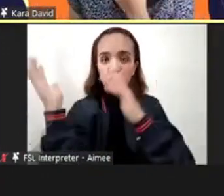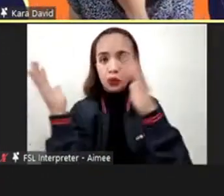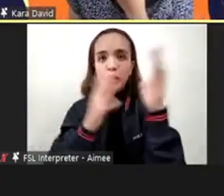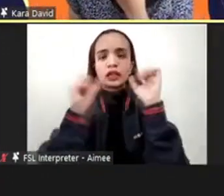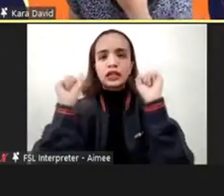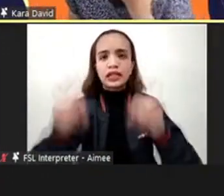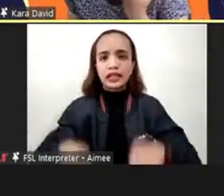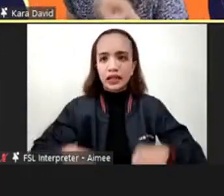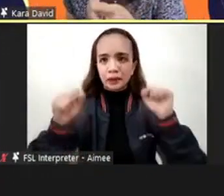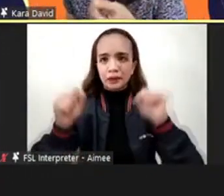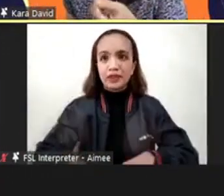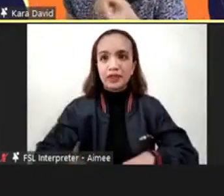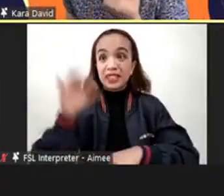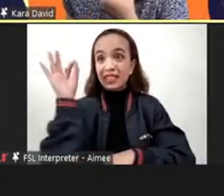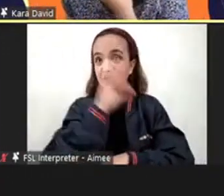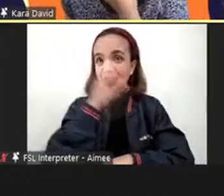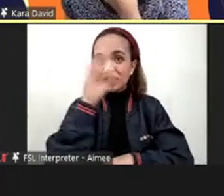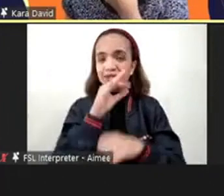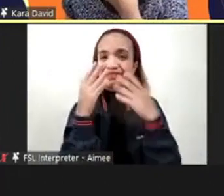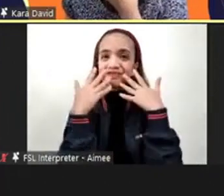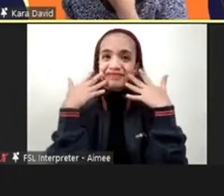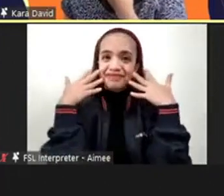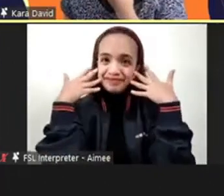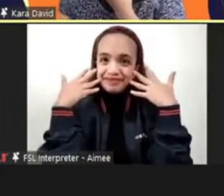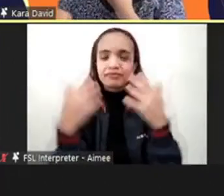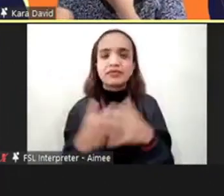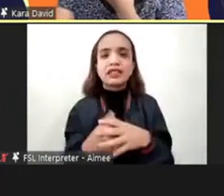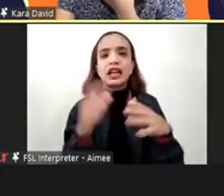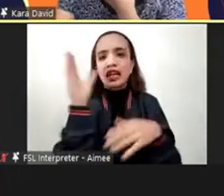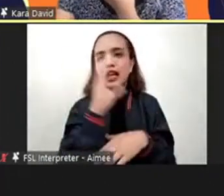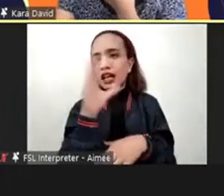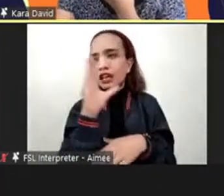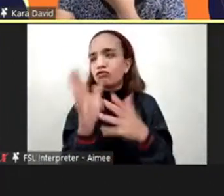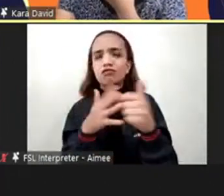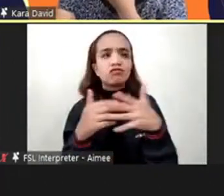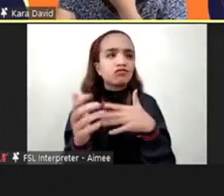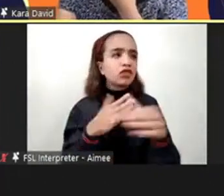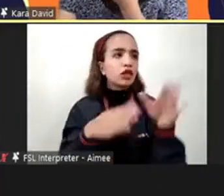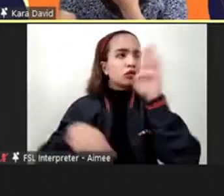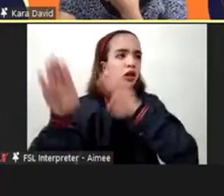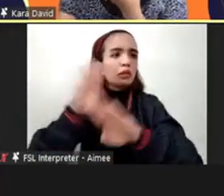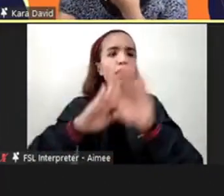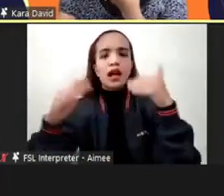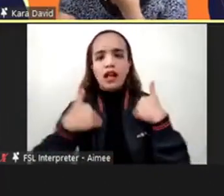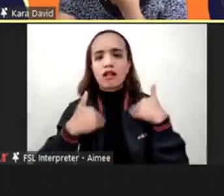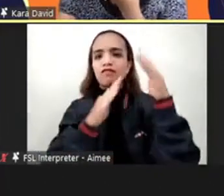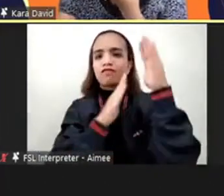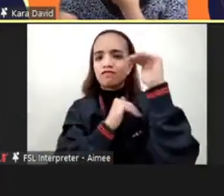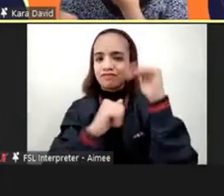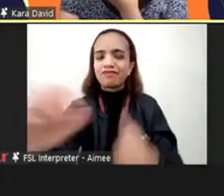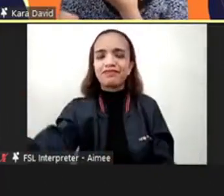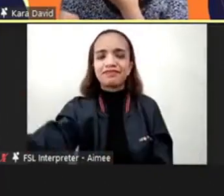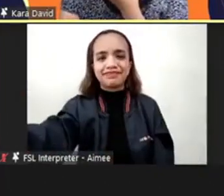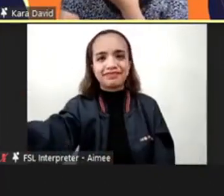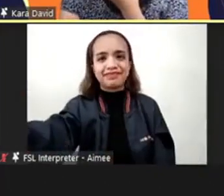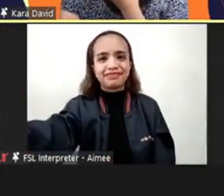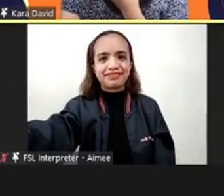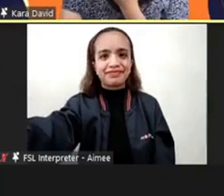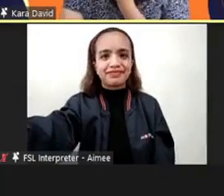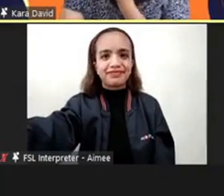mga Pilipino nang ngumiti at humanap ng pag-asa sa gitna ng problema, di ba? Pero sa totoo